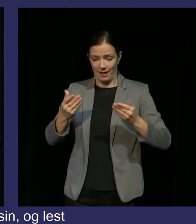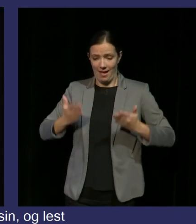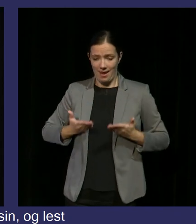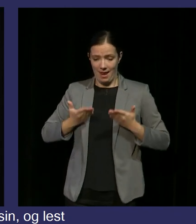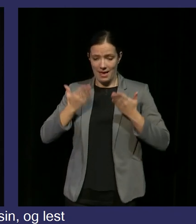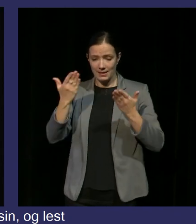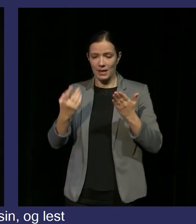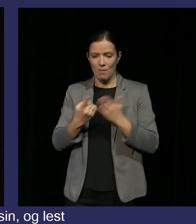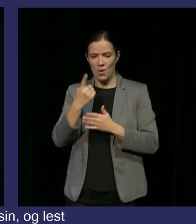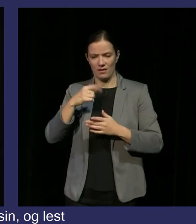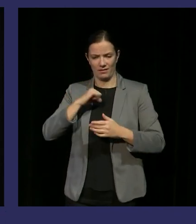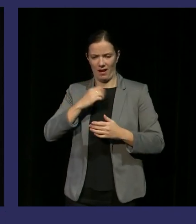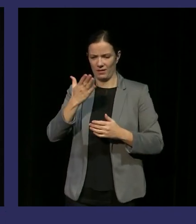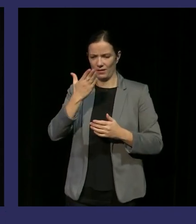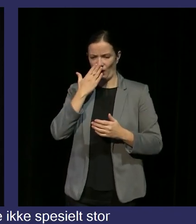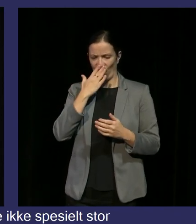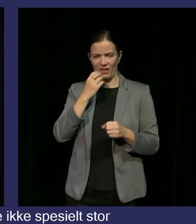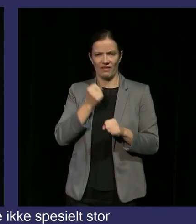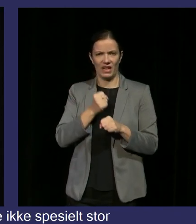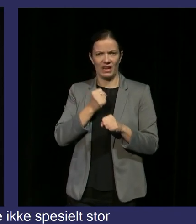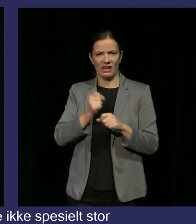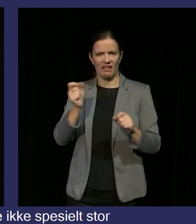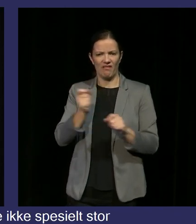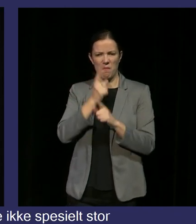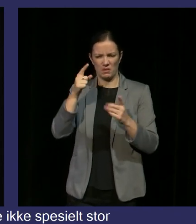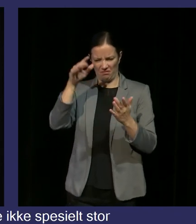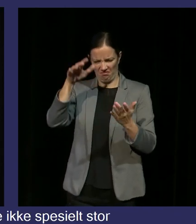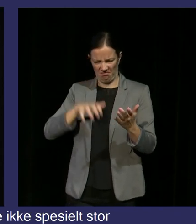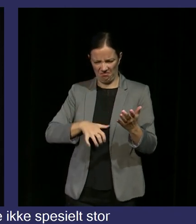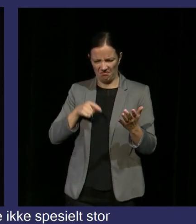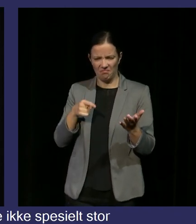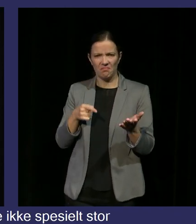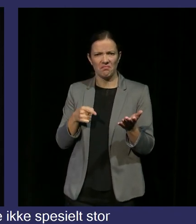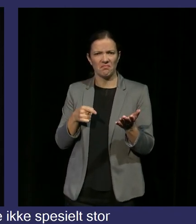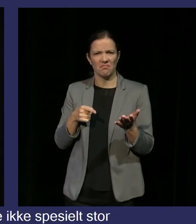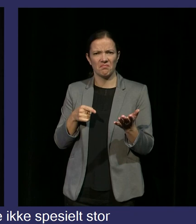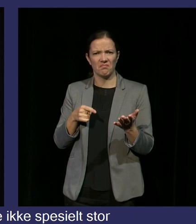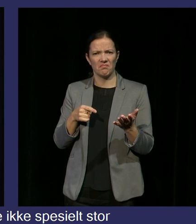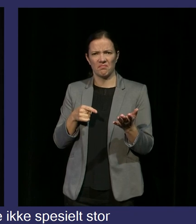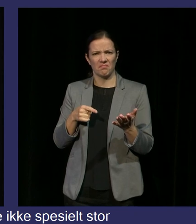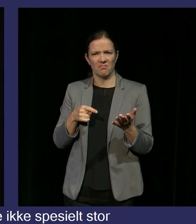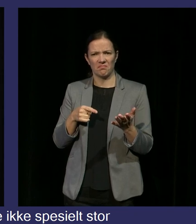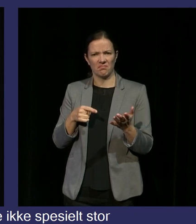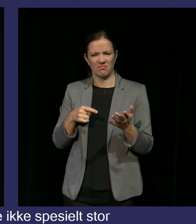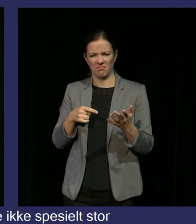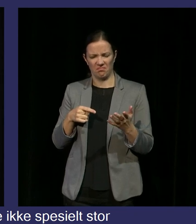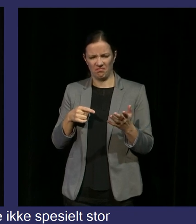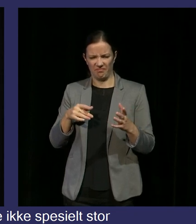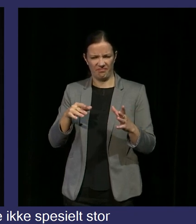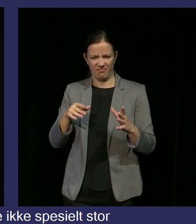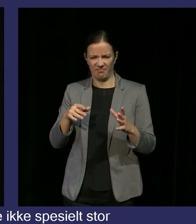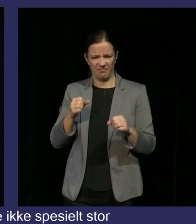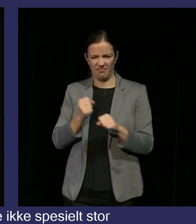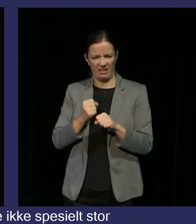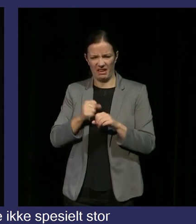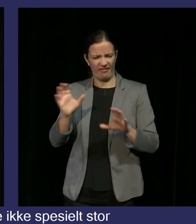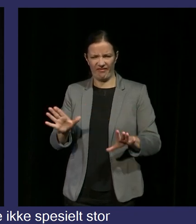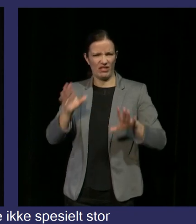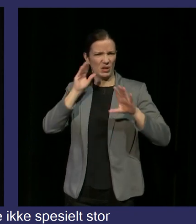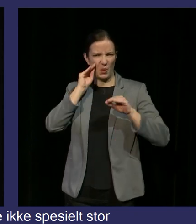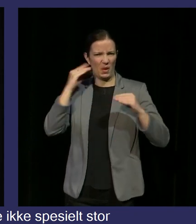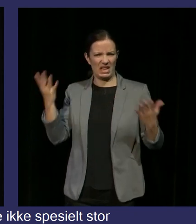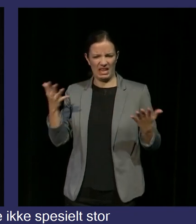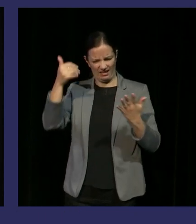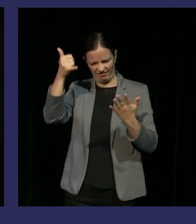kanskje blitt litt skuffet over at den informasjonen som sto der, den hadde de ikke spesielt stor glede av, fordi de rett og slett ikke forsto det